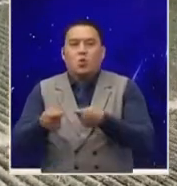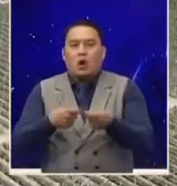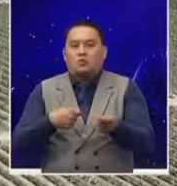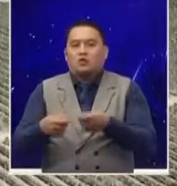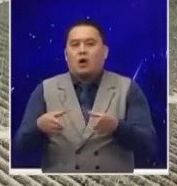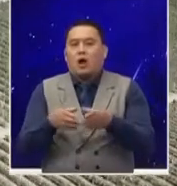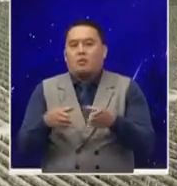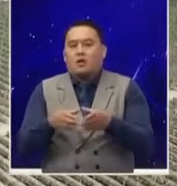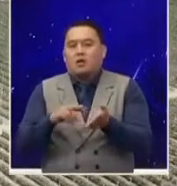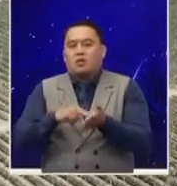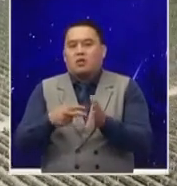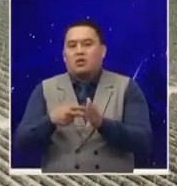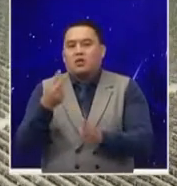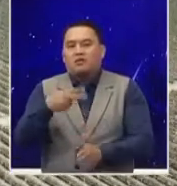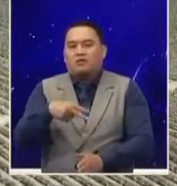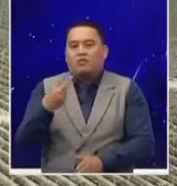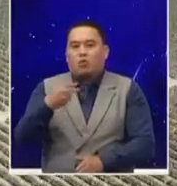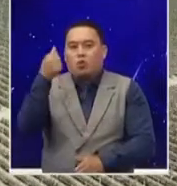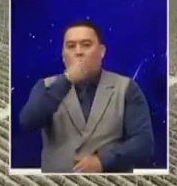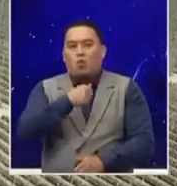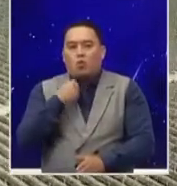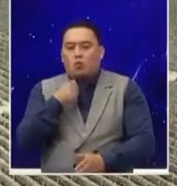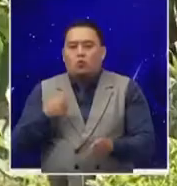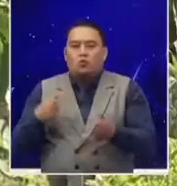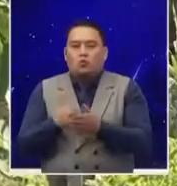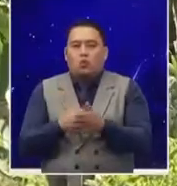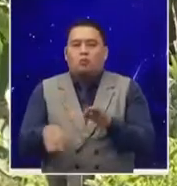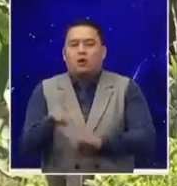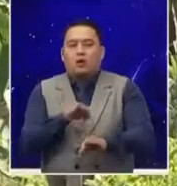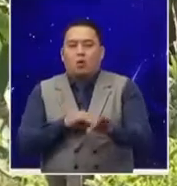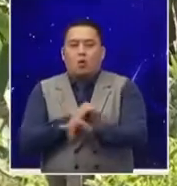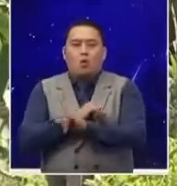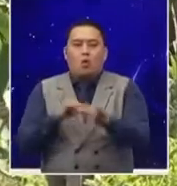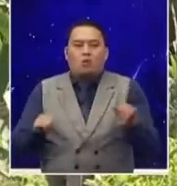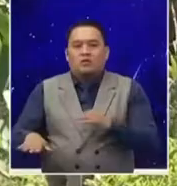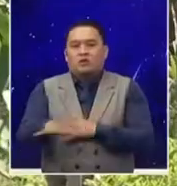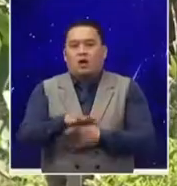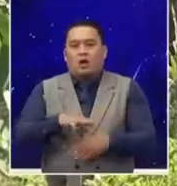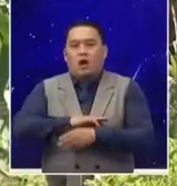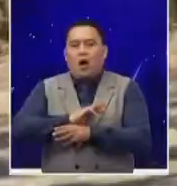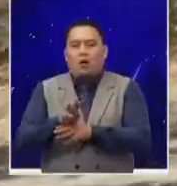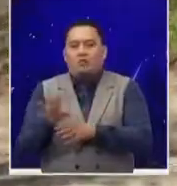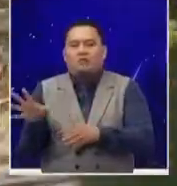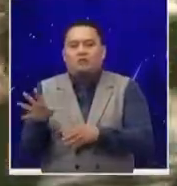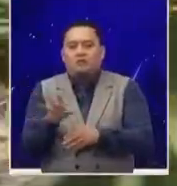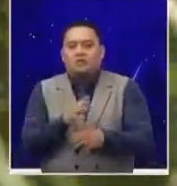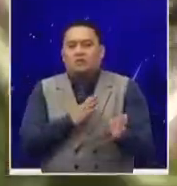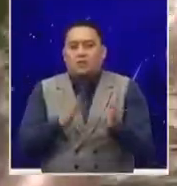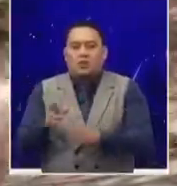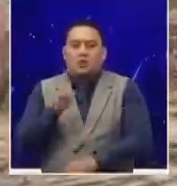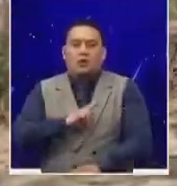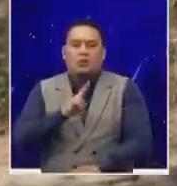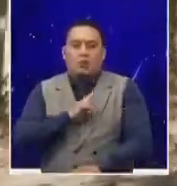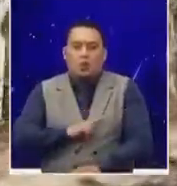компании планирует к 2022 году достичь пика своего проекта, увеличив площадь и обеспечив всех сельчан стабильной